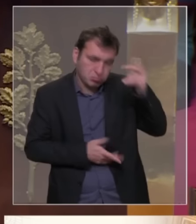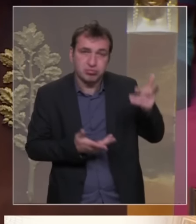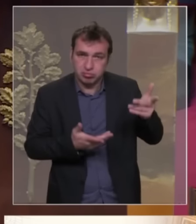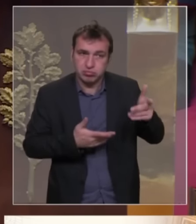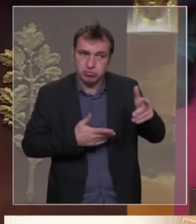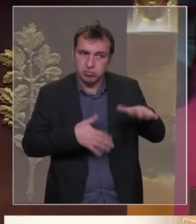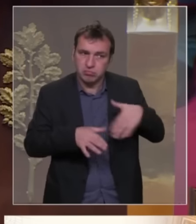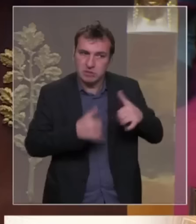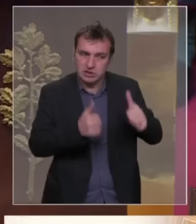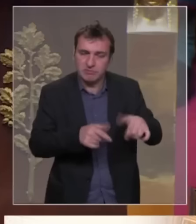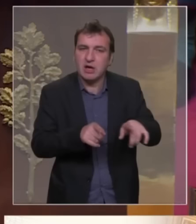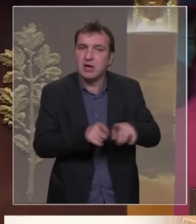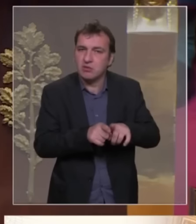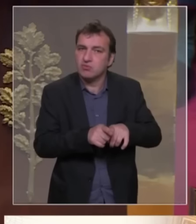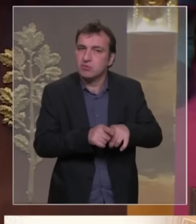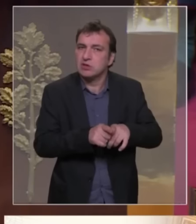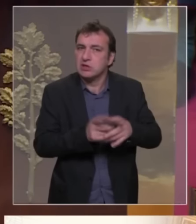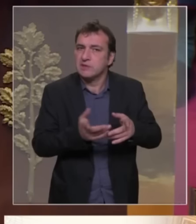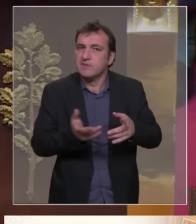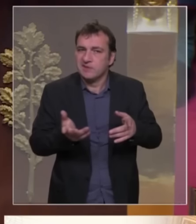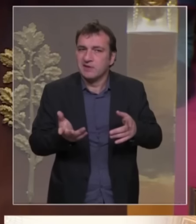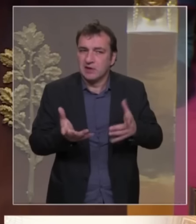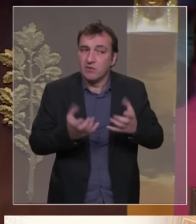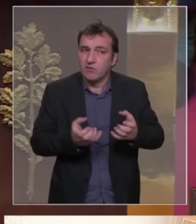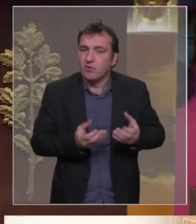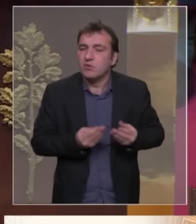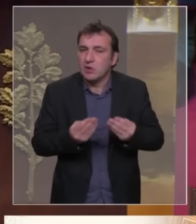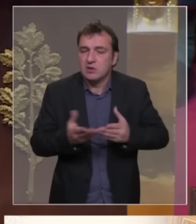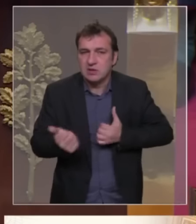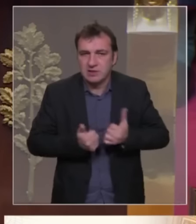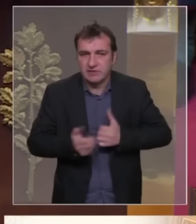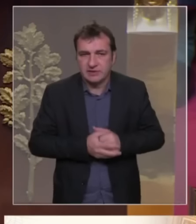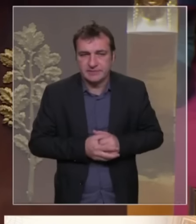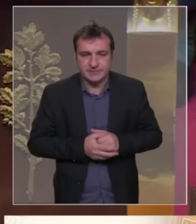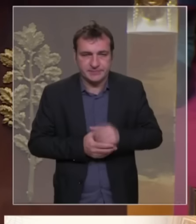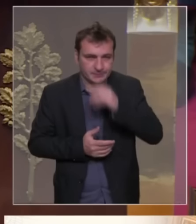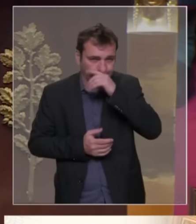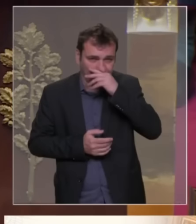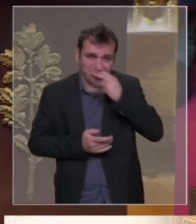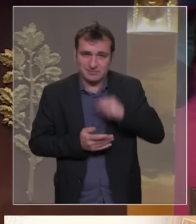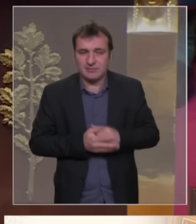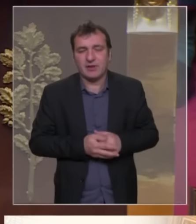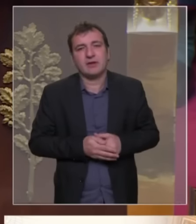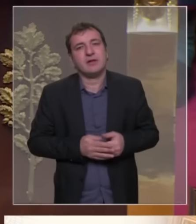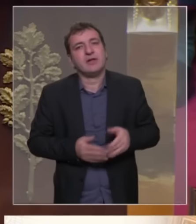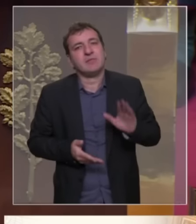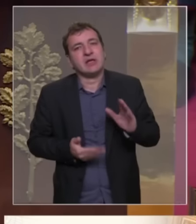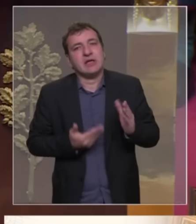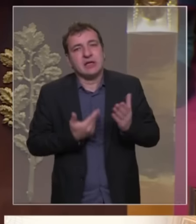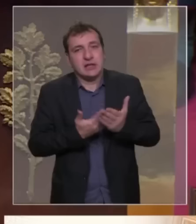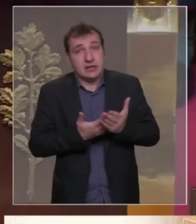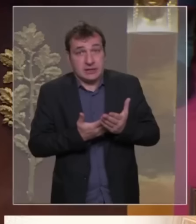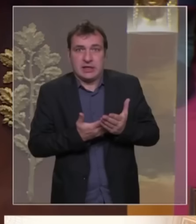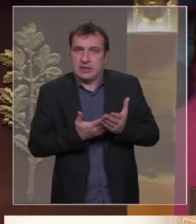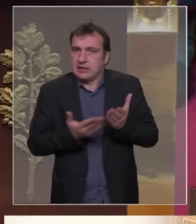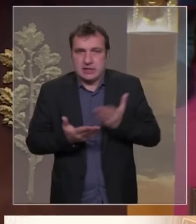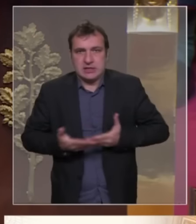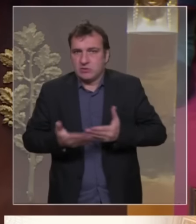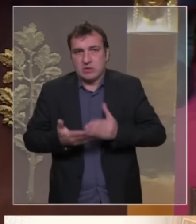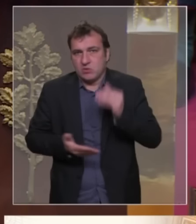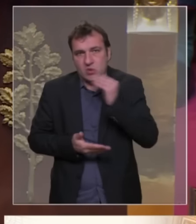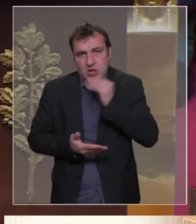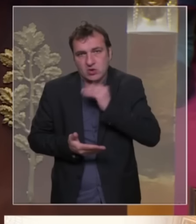le dévouement. Mais cette tentation de l'exhaustivité, elle se heurte à l'urgence.